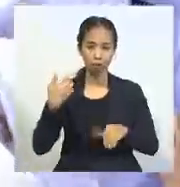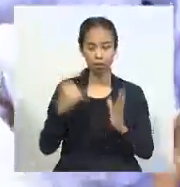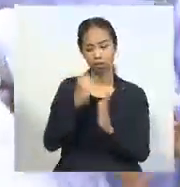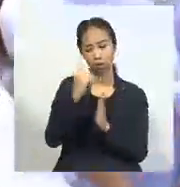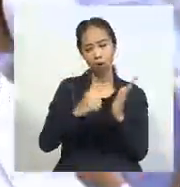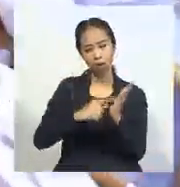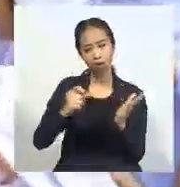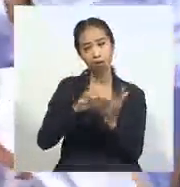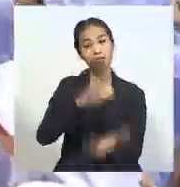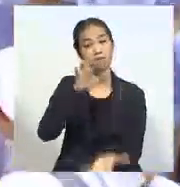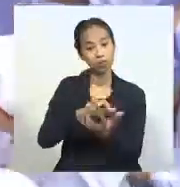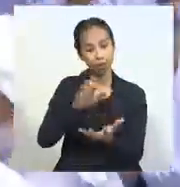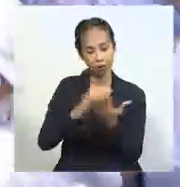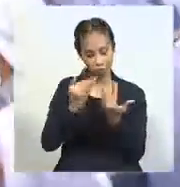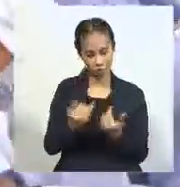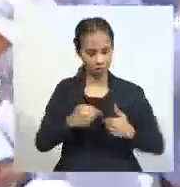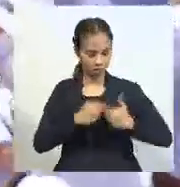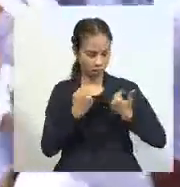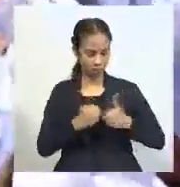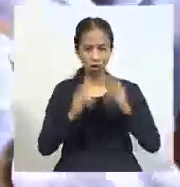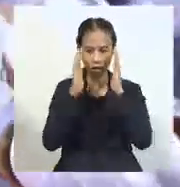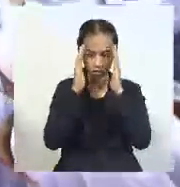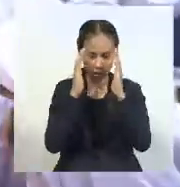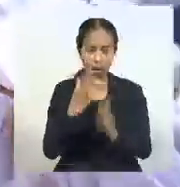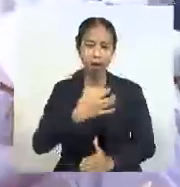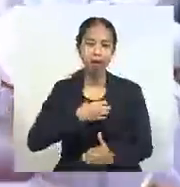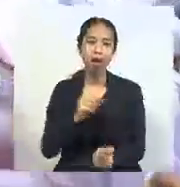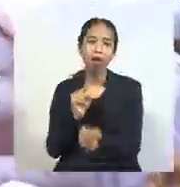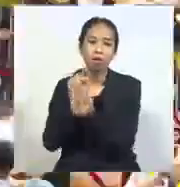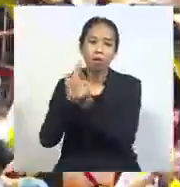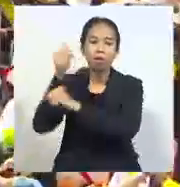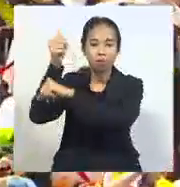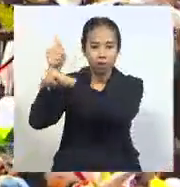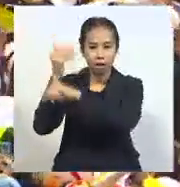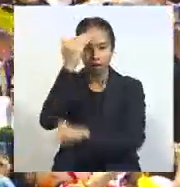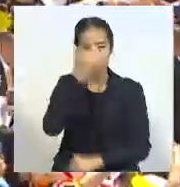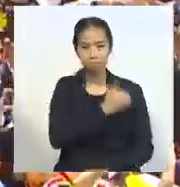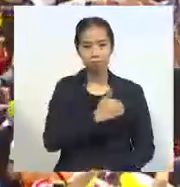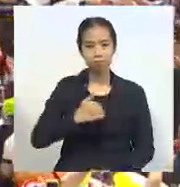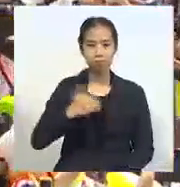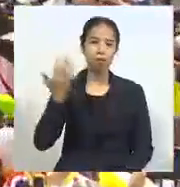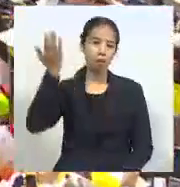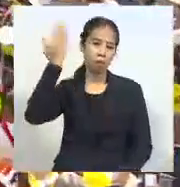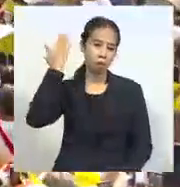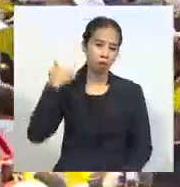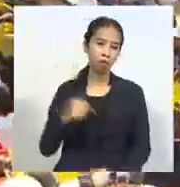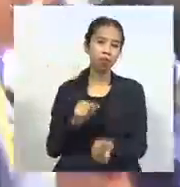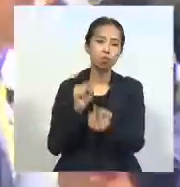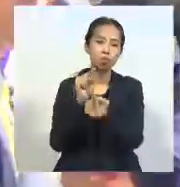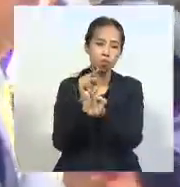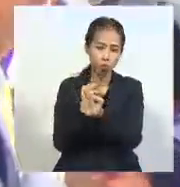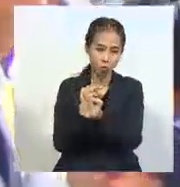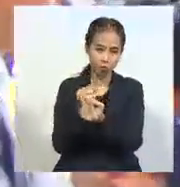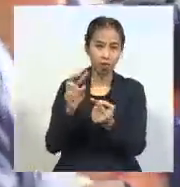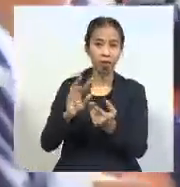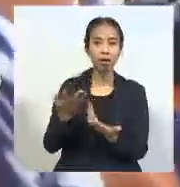การต่างก็ระบุว่าวันนี้มาด้วยใจเพื่อจะได้เห็นป๊อปฟรังซิสอย่างใกล้ชิดโดยเคยมารับเสด็จสมเด็จพระสันตะปาปาจอห์นปอ